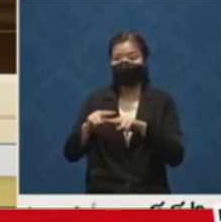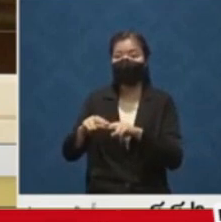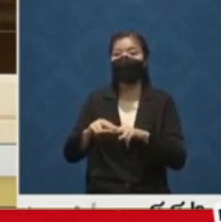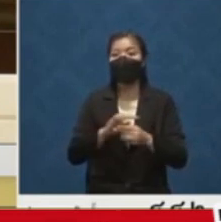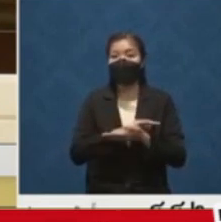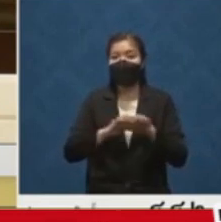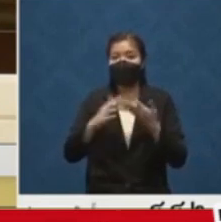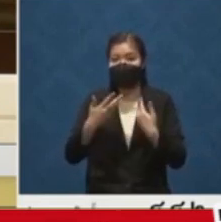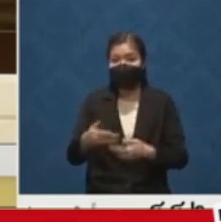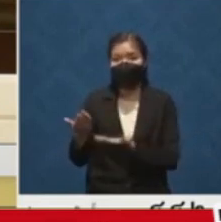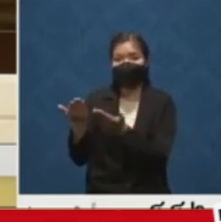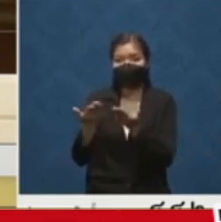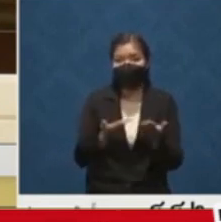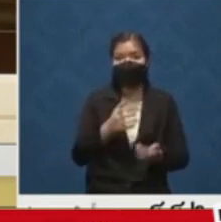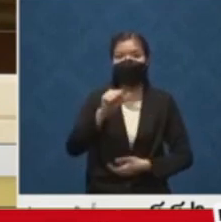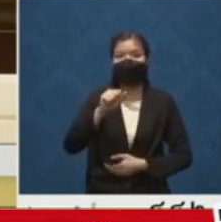นะครั ขอเชญท่ login. g